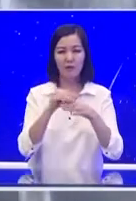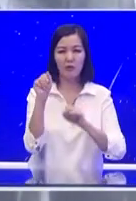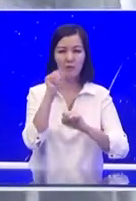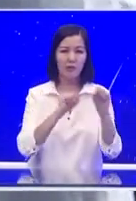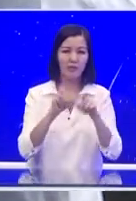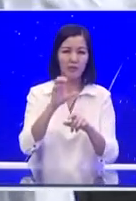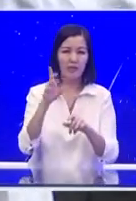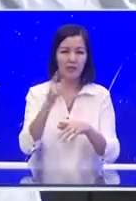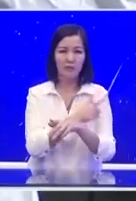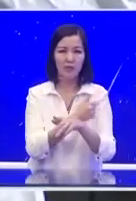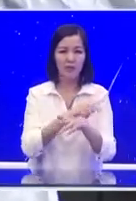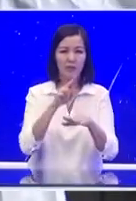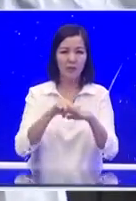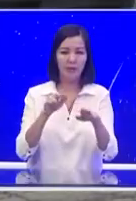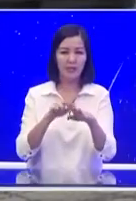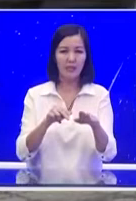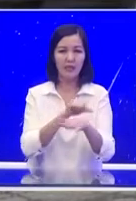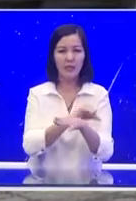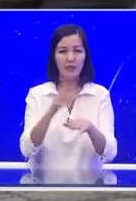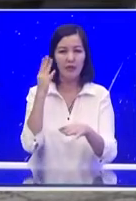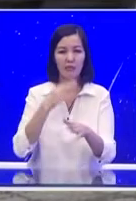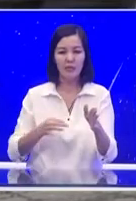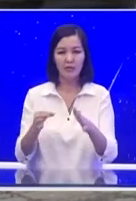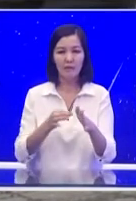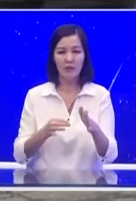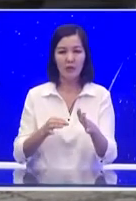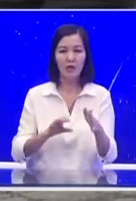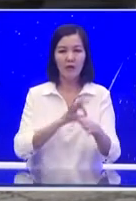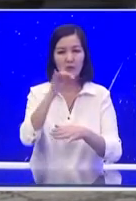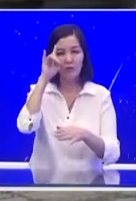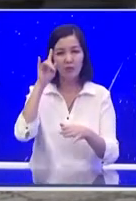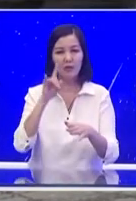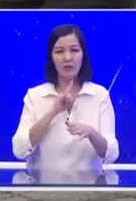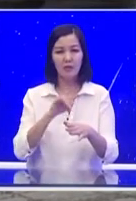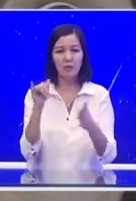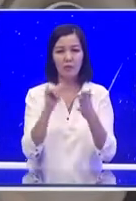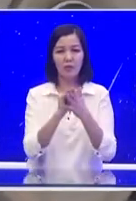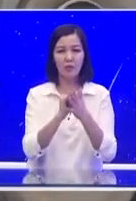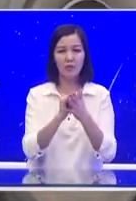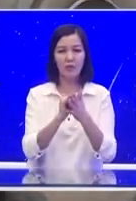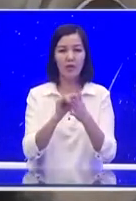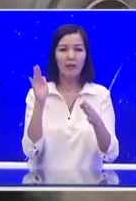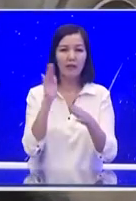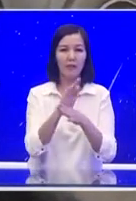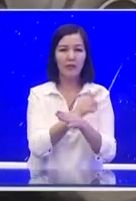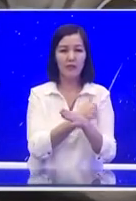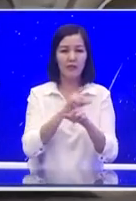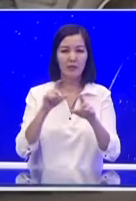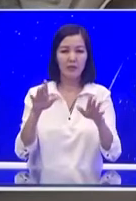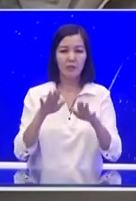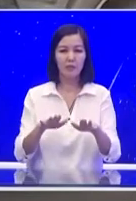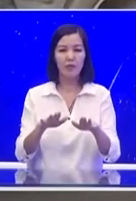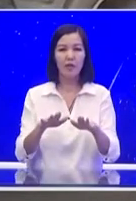санэпиднадзора, медики и полицейские. На границе Алматинского региона и Восточно-Казахстанской области установлен один из дополнительных санпостов. Здесь